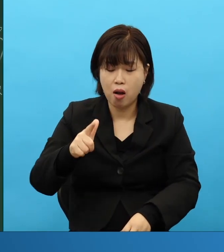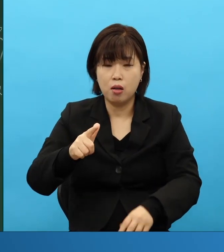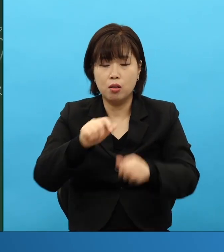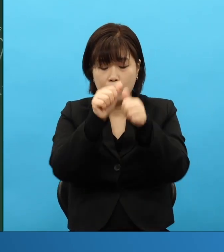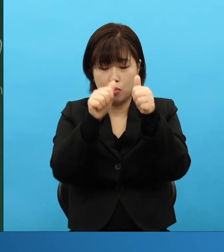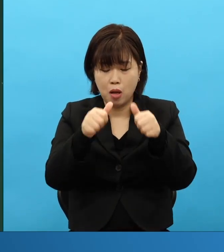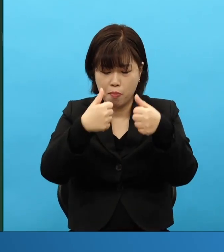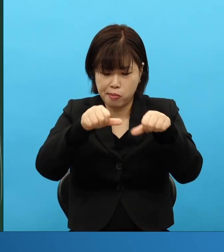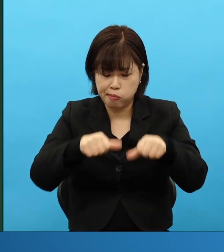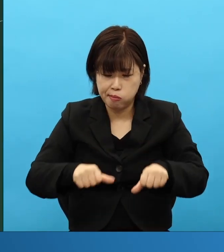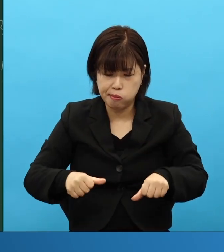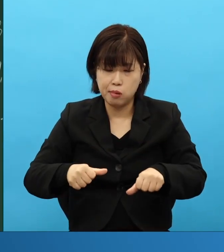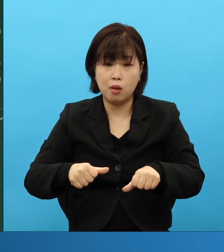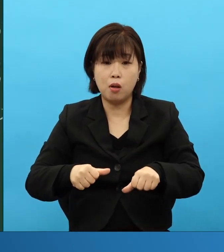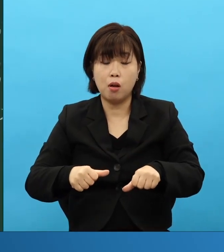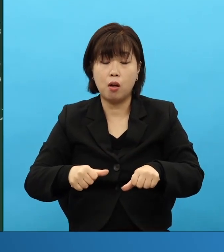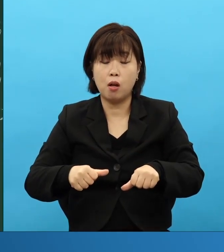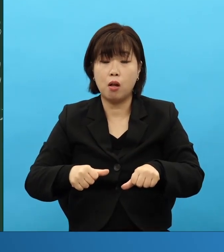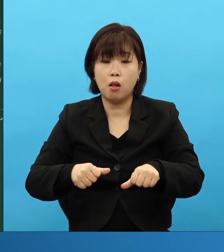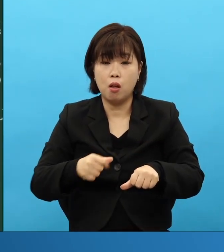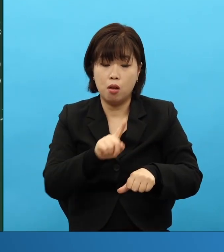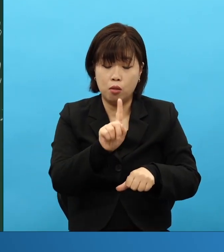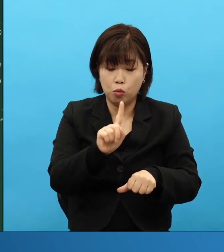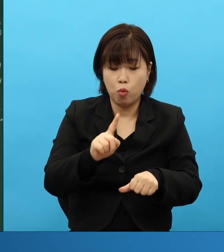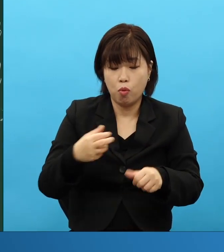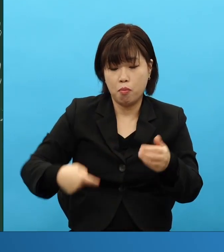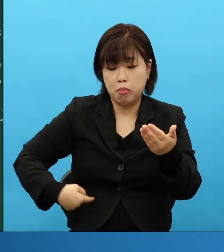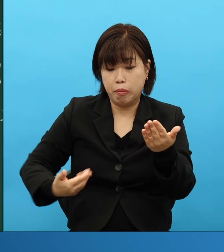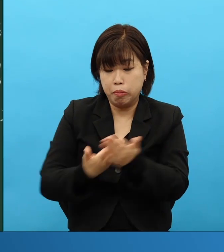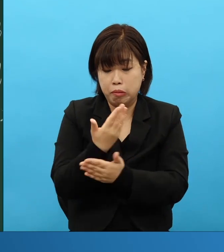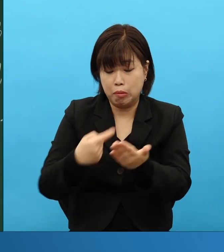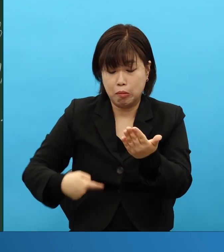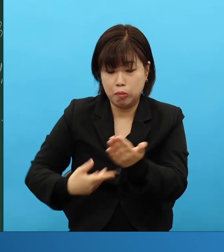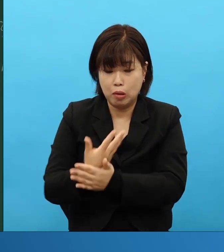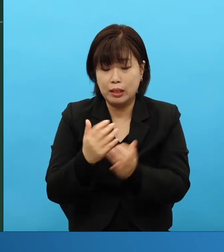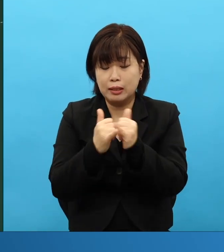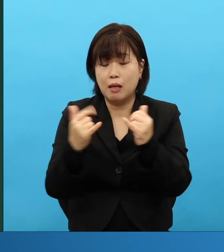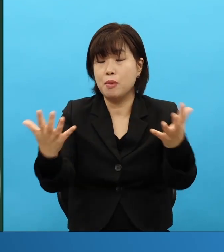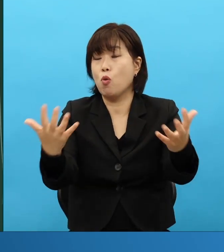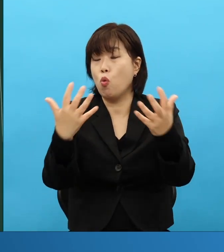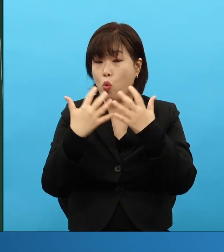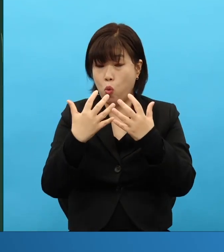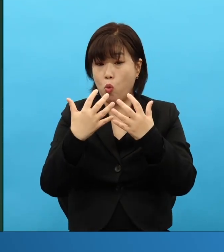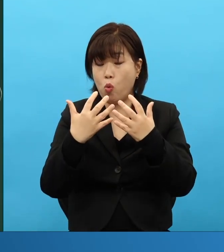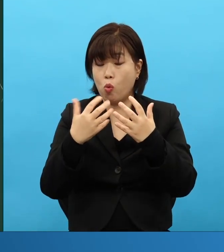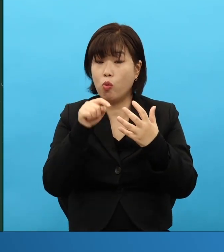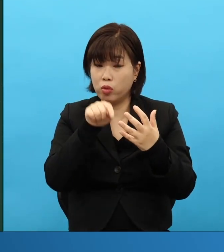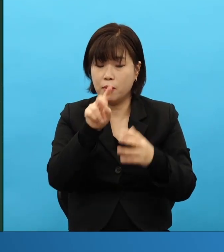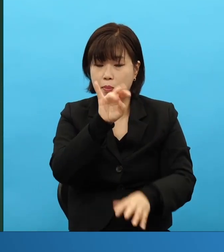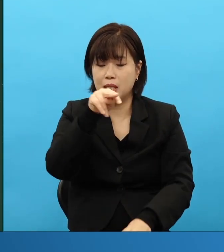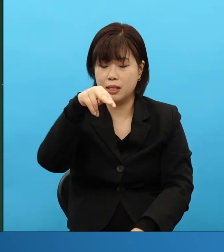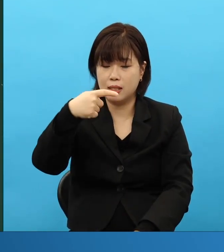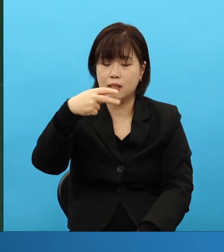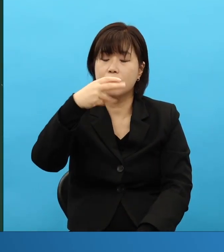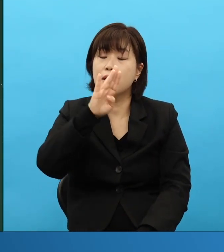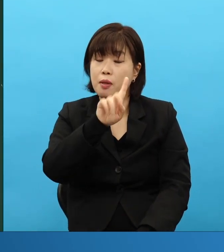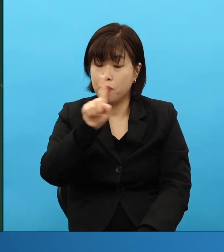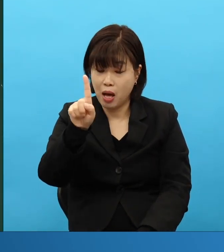through David, they had complete preparation for the temple. 이런 것들이 쭉 나왔습니다. We see these kinds of things. 여러분이 보고 힘을 얻어야